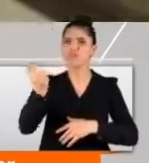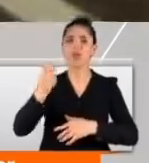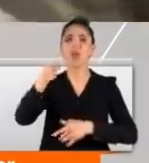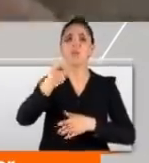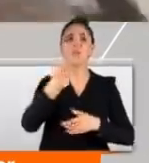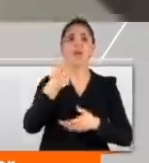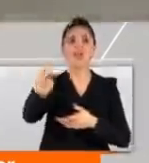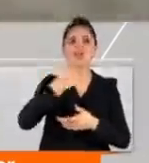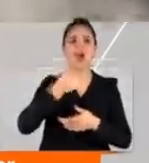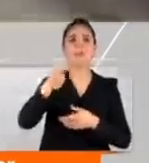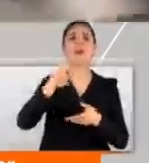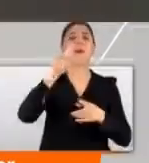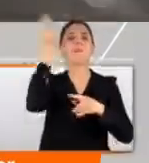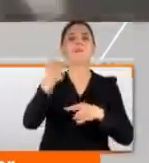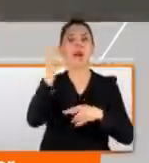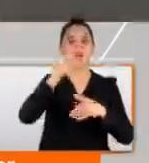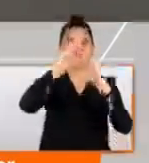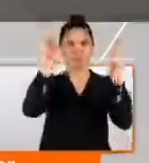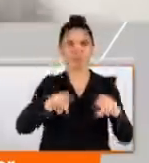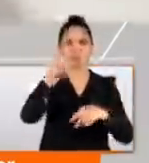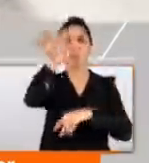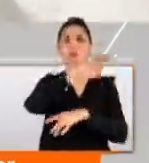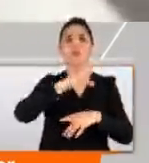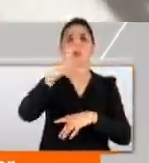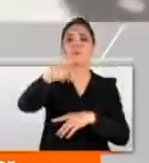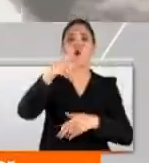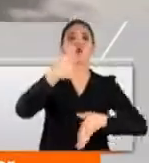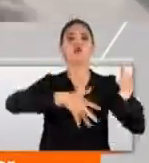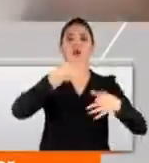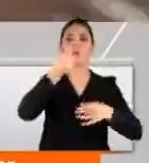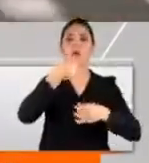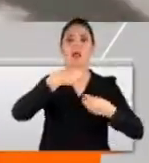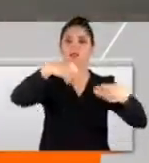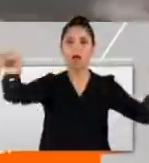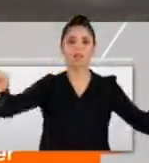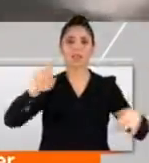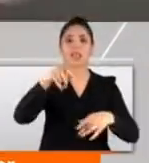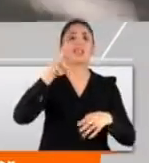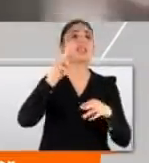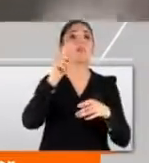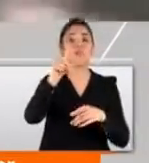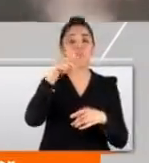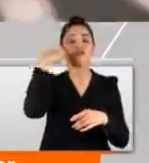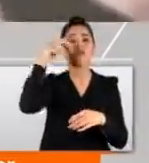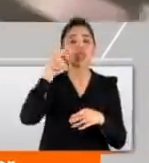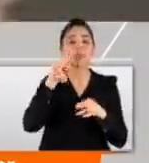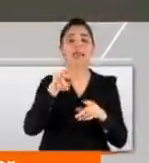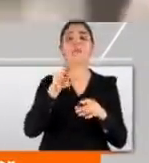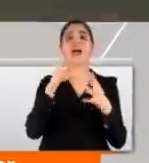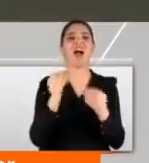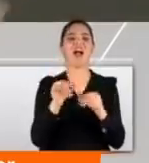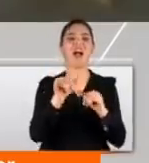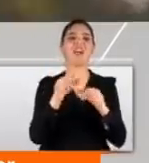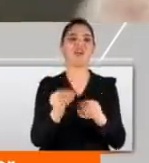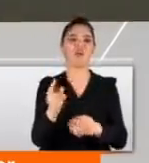makinelerini havaya uçurdu. Kaçarken de çaldıkları paranın bir kısmını sokağa saçtı. Tıpkı o ünlü dizideki gibi.